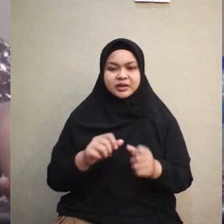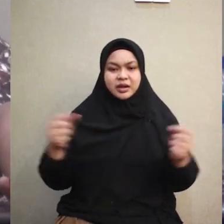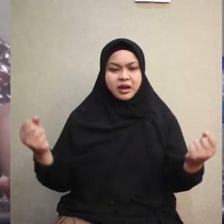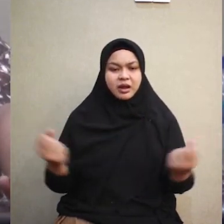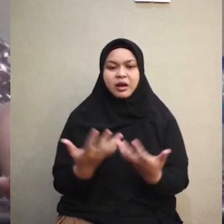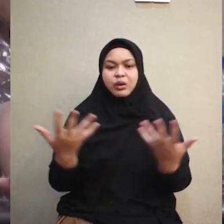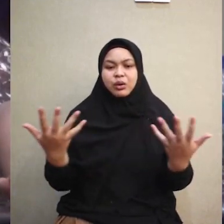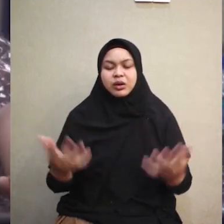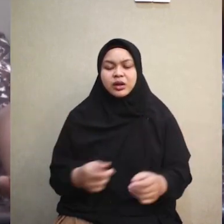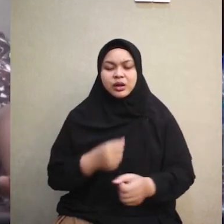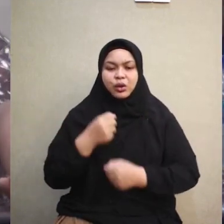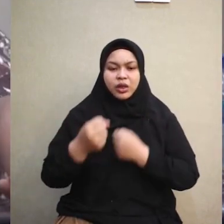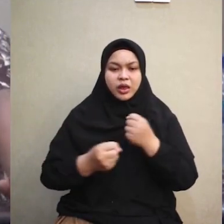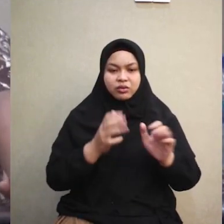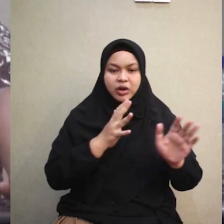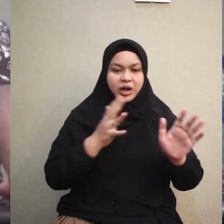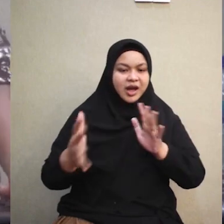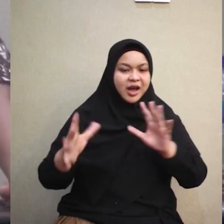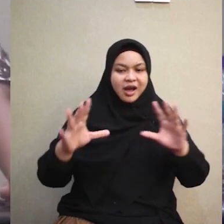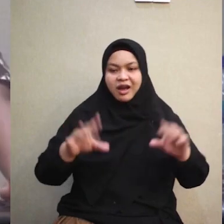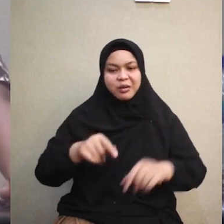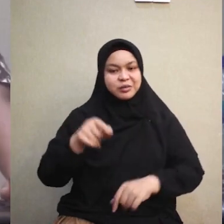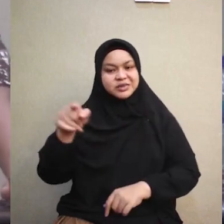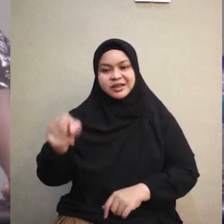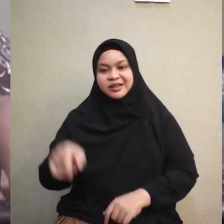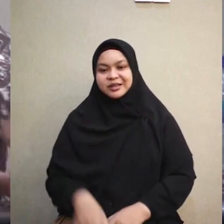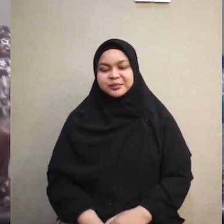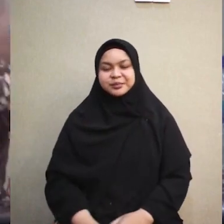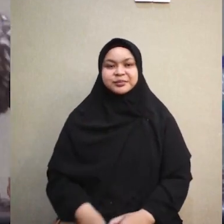kalau aktivis yang dihadapi habis